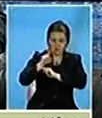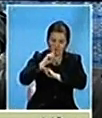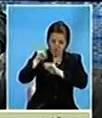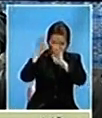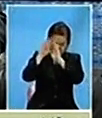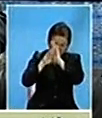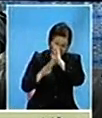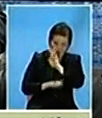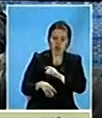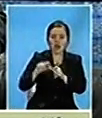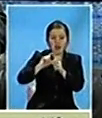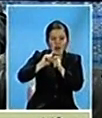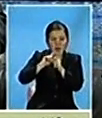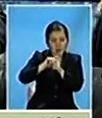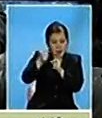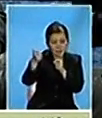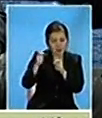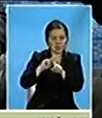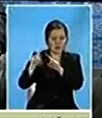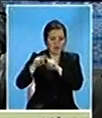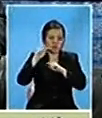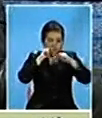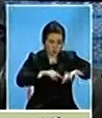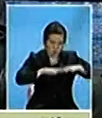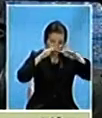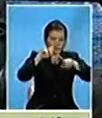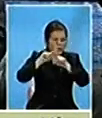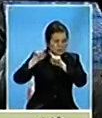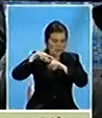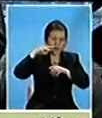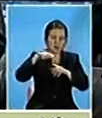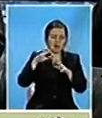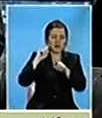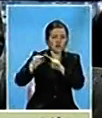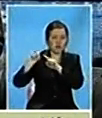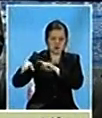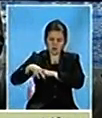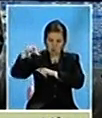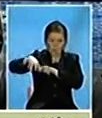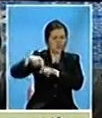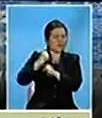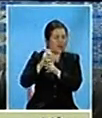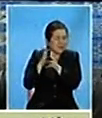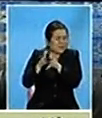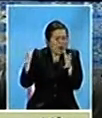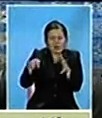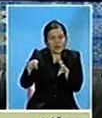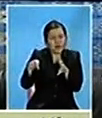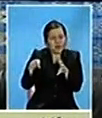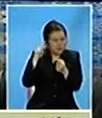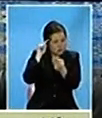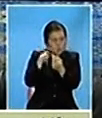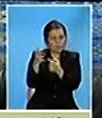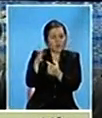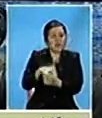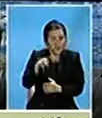GT 200เรื่องน้ำท่วมเรื่องลอกท่อผมว่ากรมนี้เลอะเทอะแล้วครับท่านประธานครับขอให้กลับมา